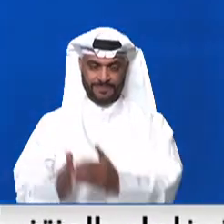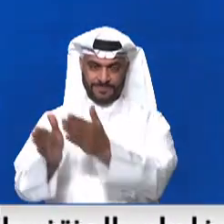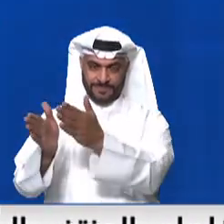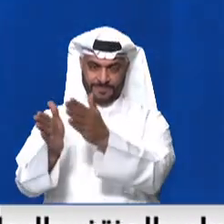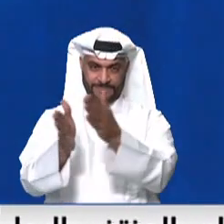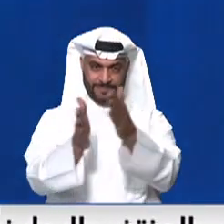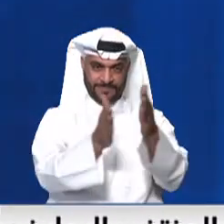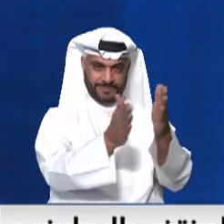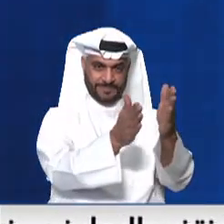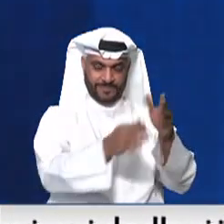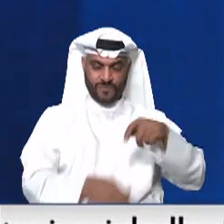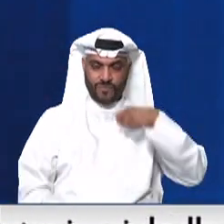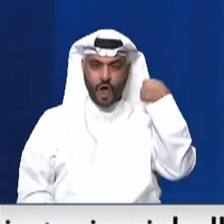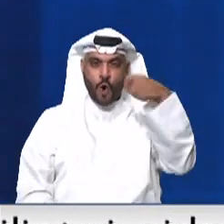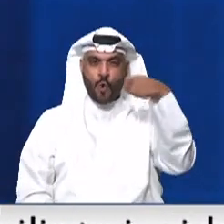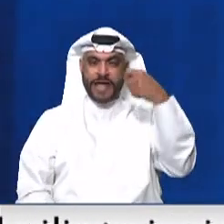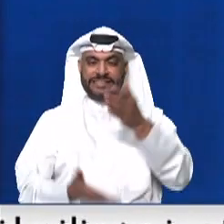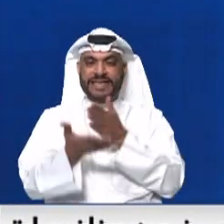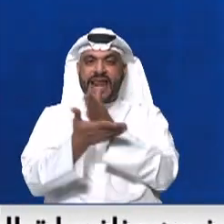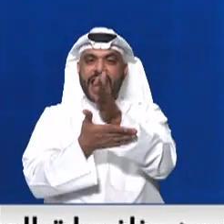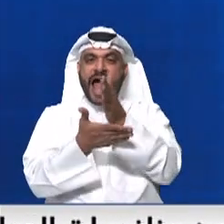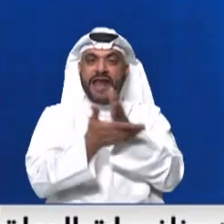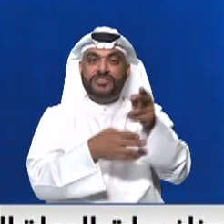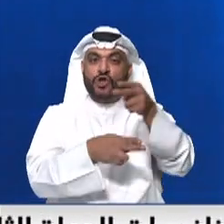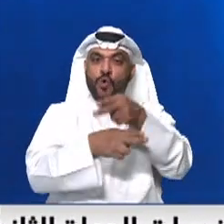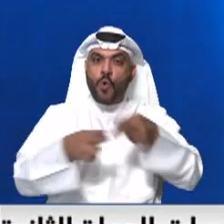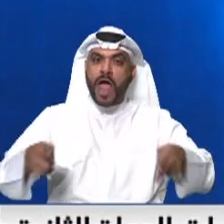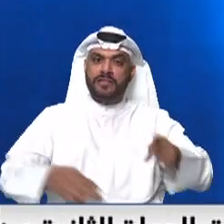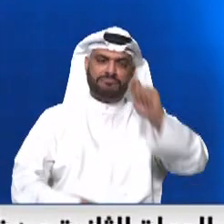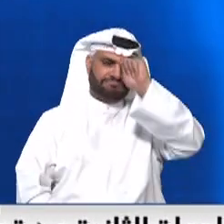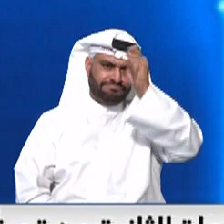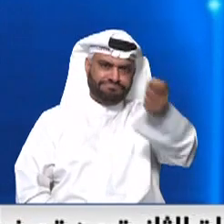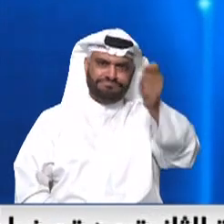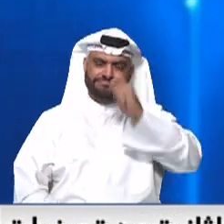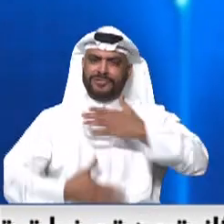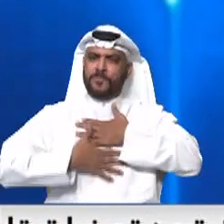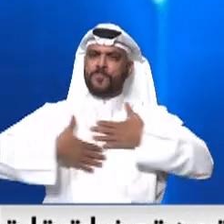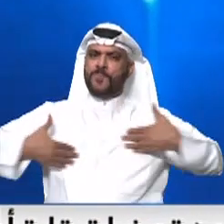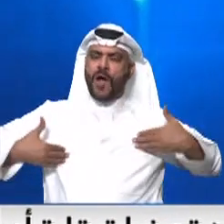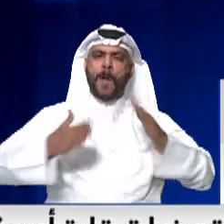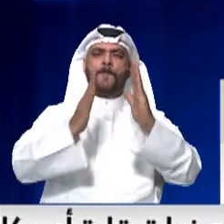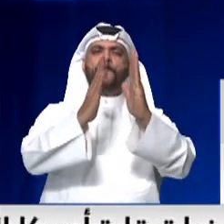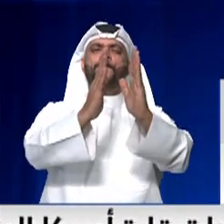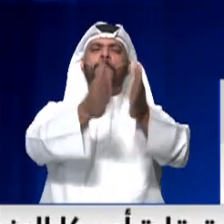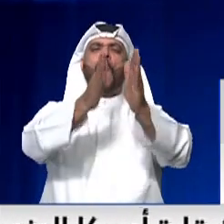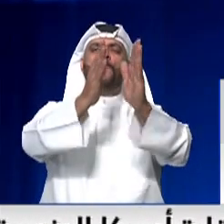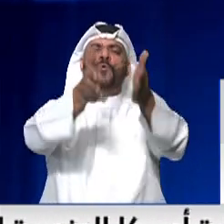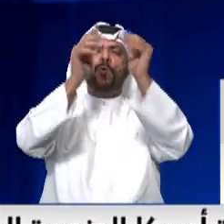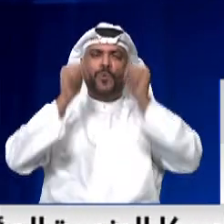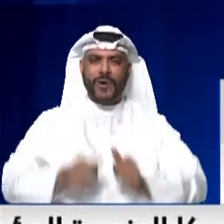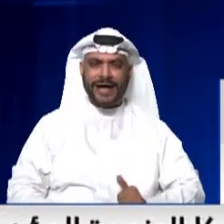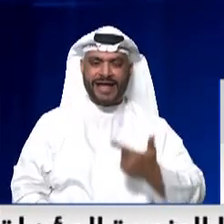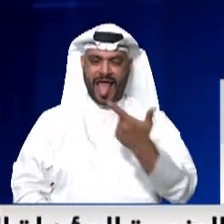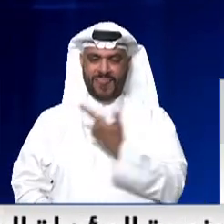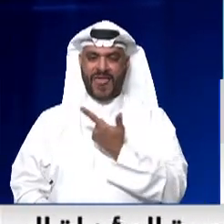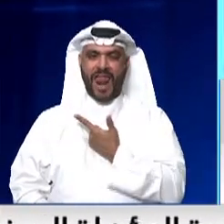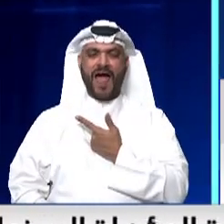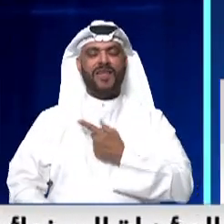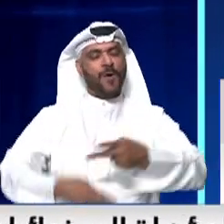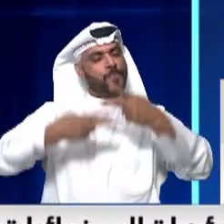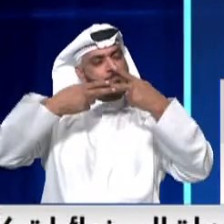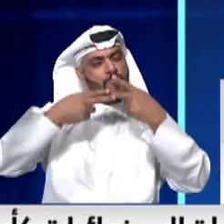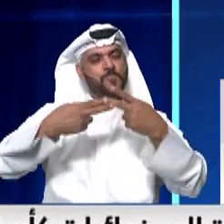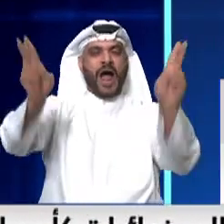رحب وزير الخارجية شيخ سالم عبد الله الجابر الصباح بإعلان الاتحاد الأوروبي الصادر اليوم الثلاثاء والقاضي بمنح مواطني